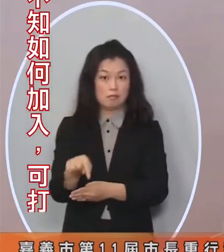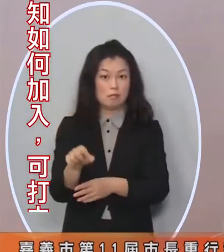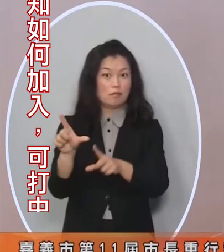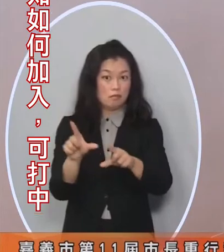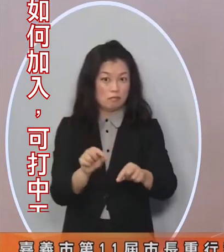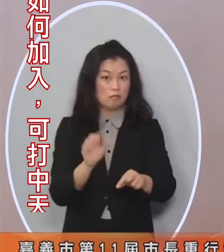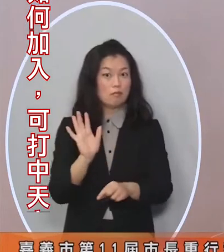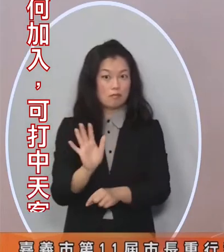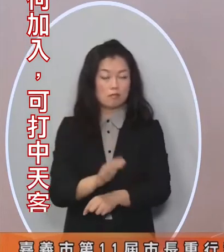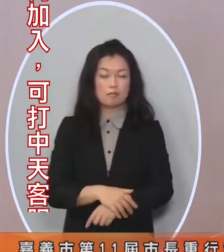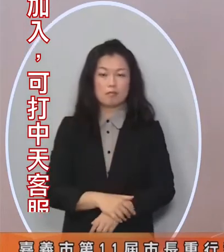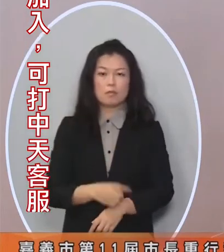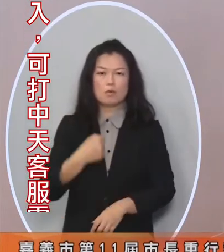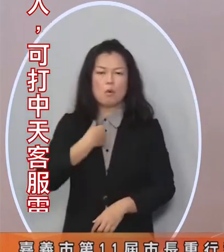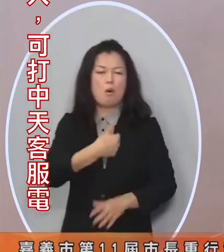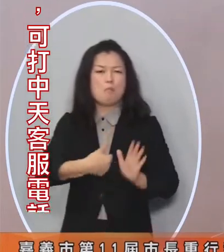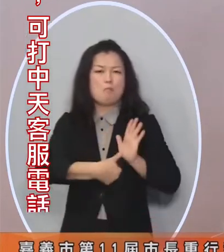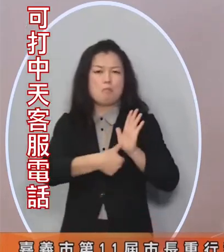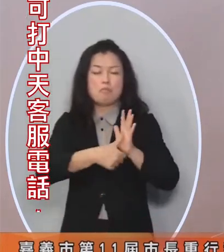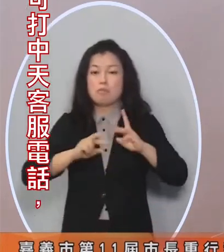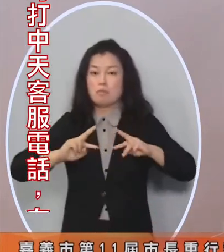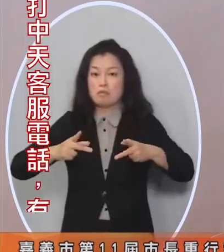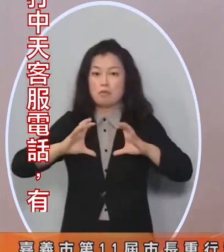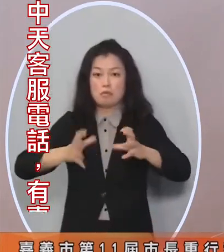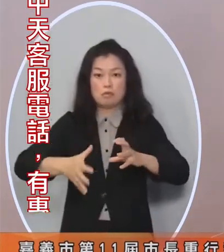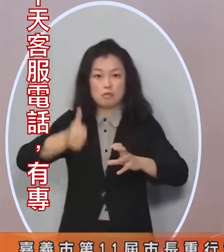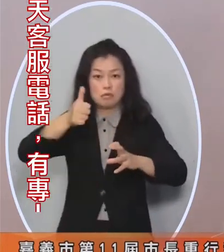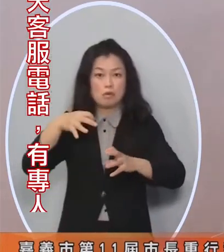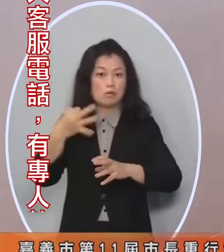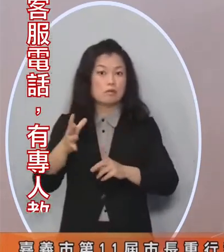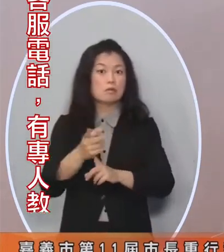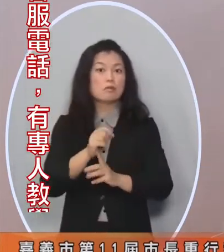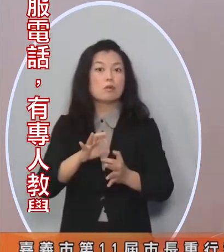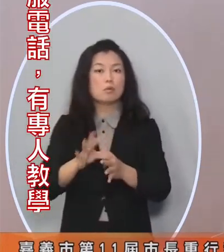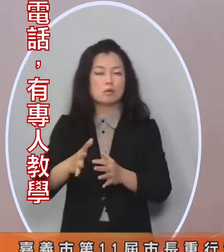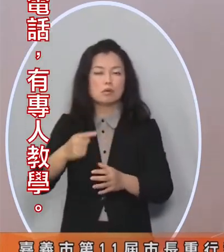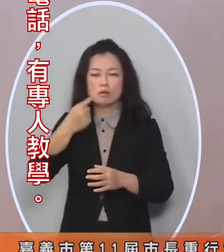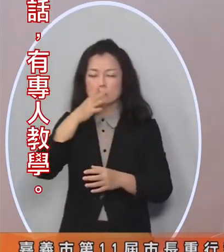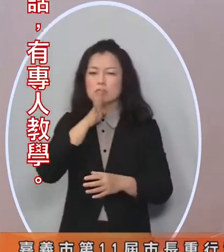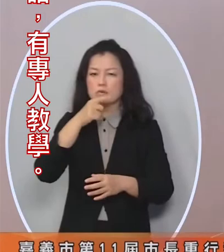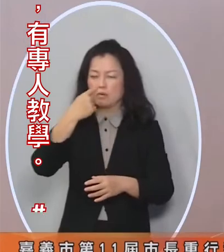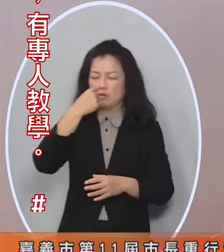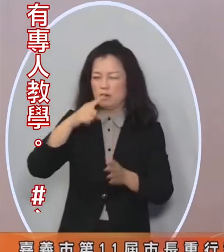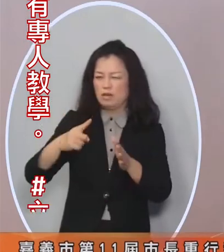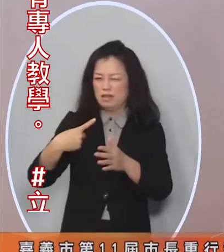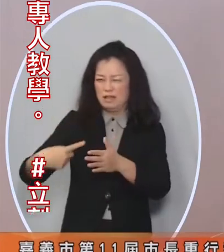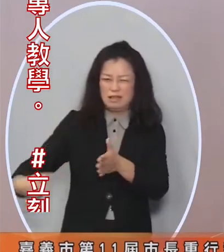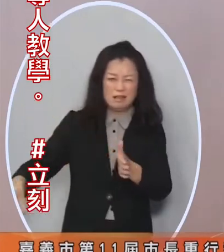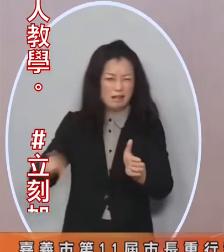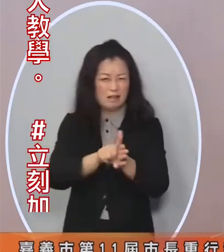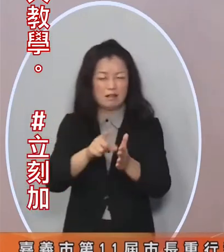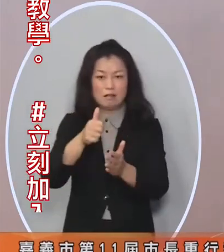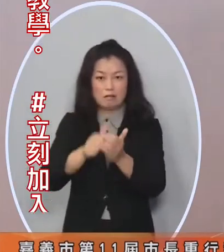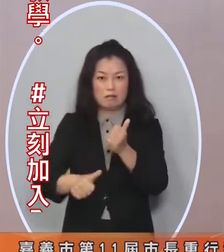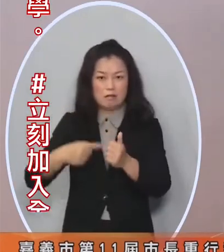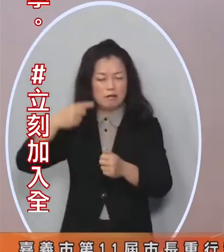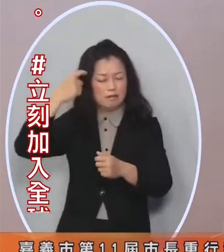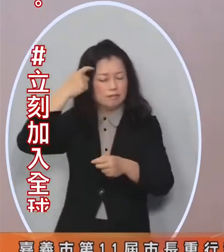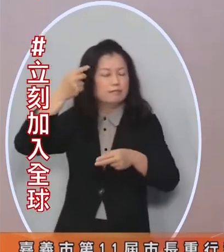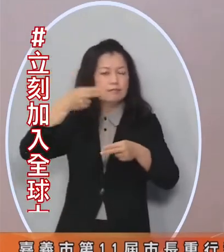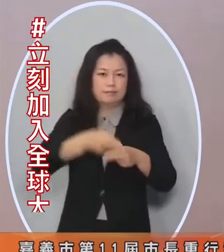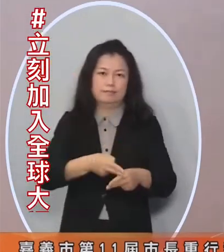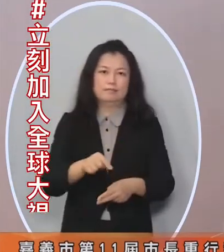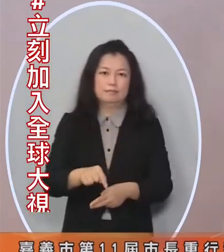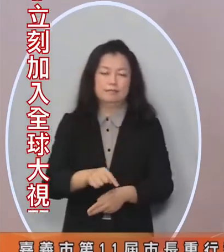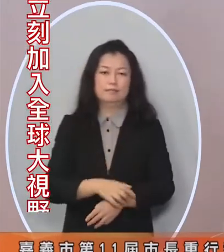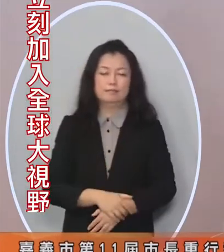为什么取名总统，为什么取名财神，就是我的所作所为，这就是我一生的信念，我一定会选总统了，我已经是总统了。各